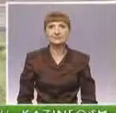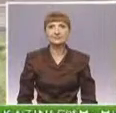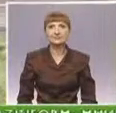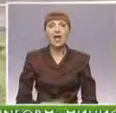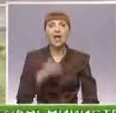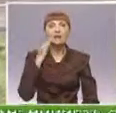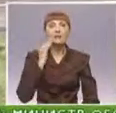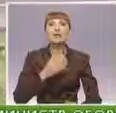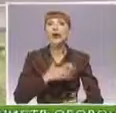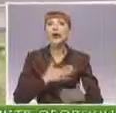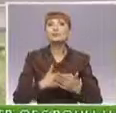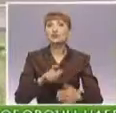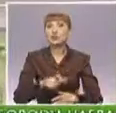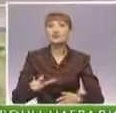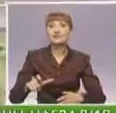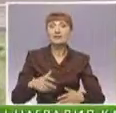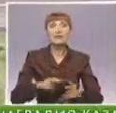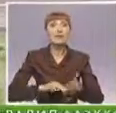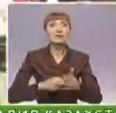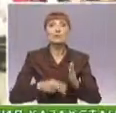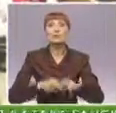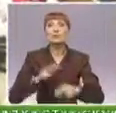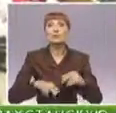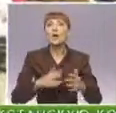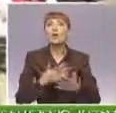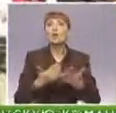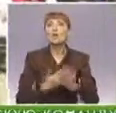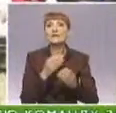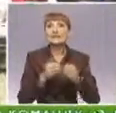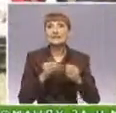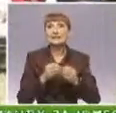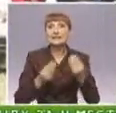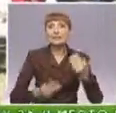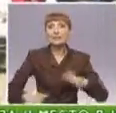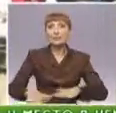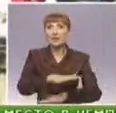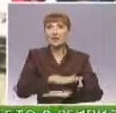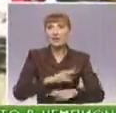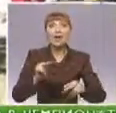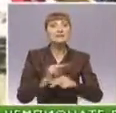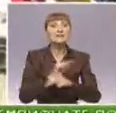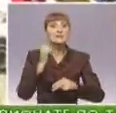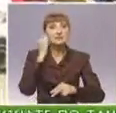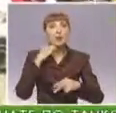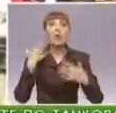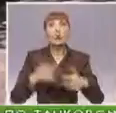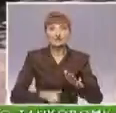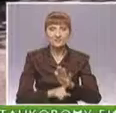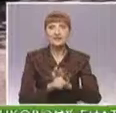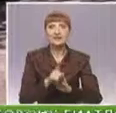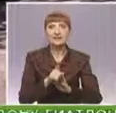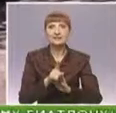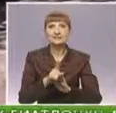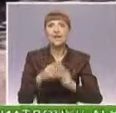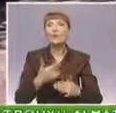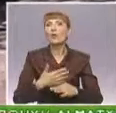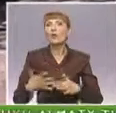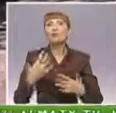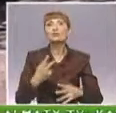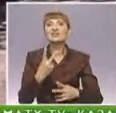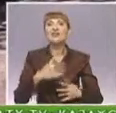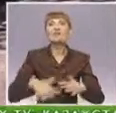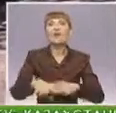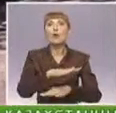В Алматы общественники планируют построить около 10 новых детских игровых площадок, а за ремонт старых уже принялись. В порядок приведены две